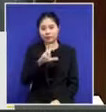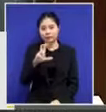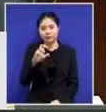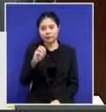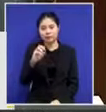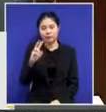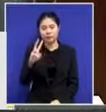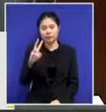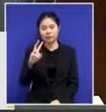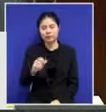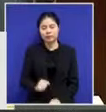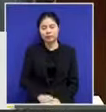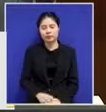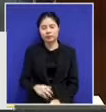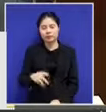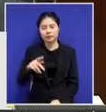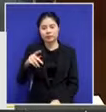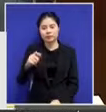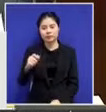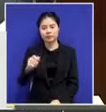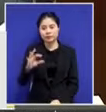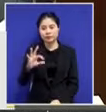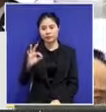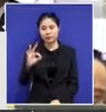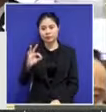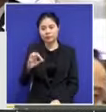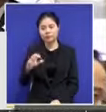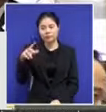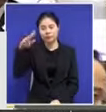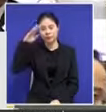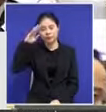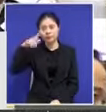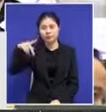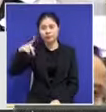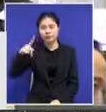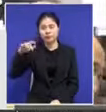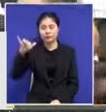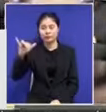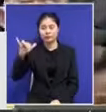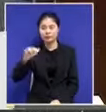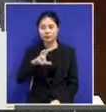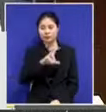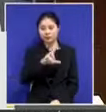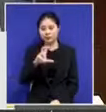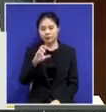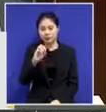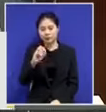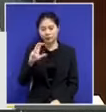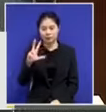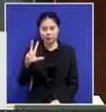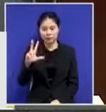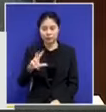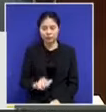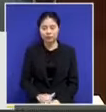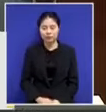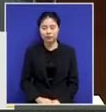302พลอากาศเอกประจินจันตอง พลเอกประยุทธ์จันทร์โอชาครับ 303นายประ